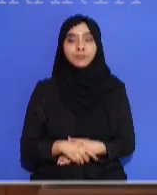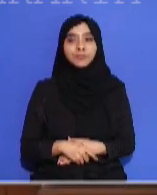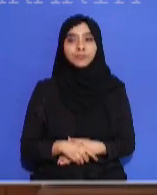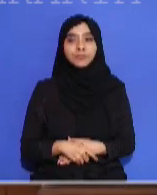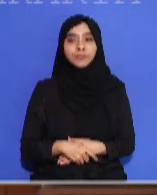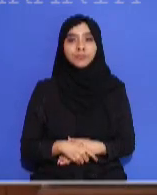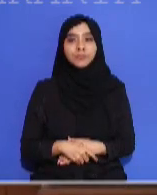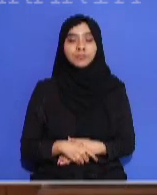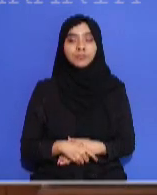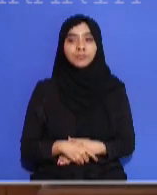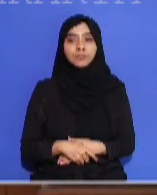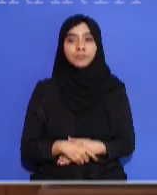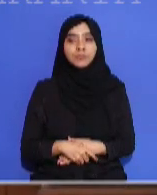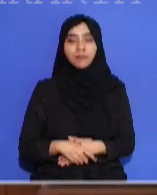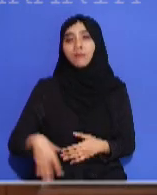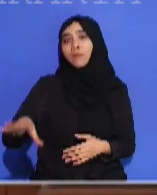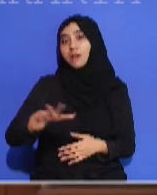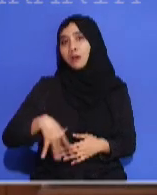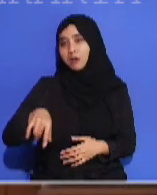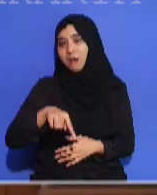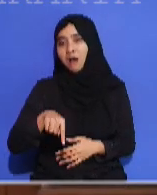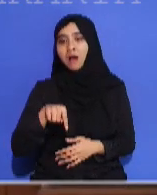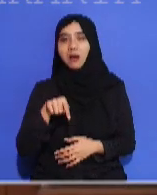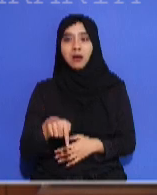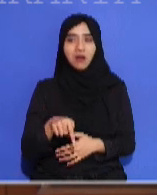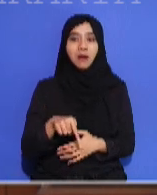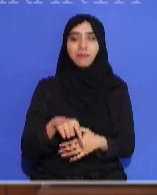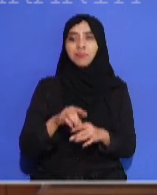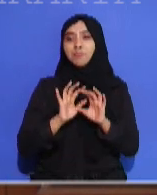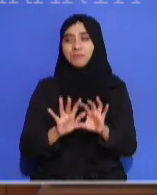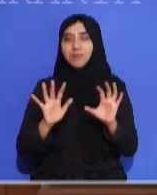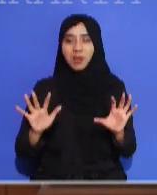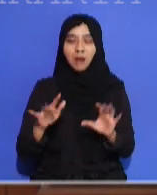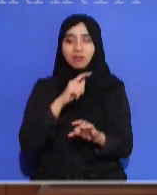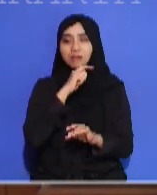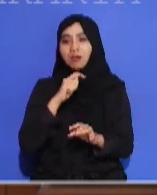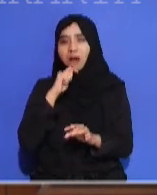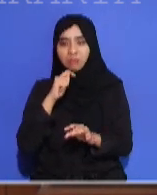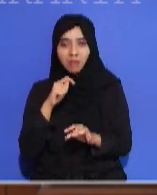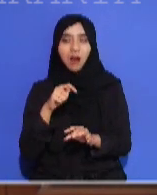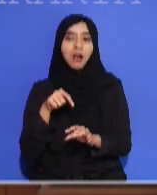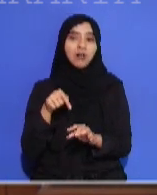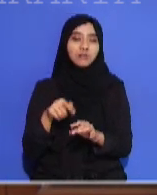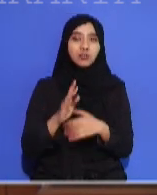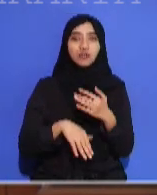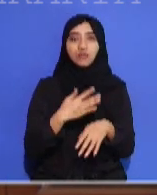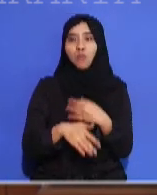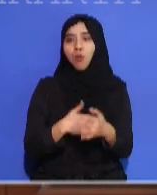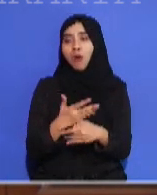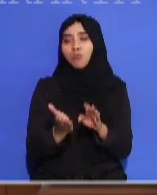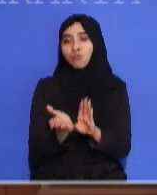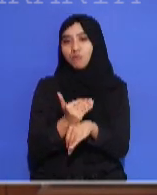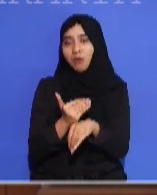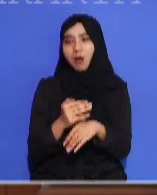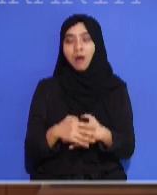Kawontenan vegetasi ing pesisir kidul ingkang sami pecah pancen kedah dipun subal malih. Jalaran menawi